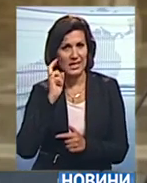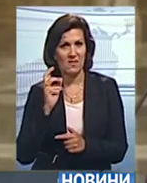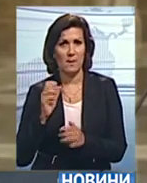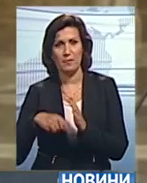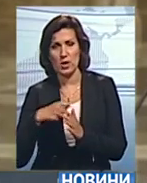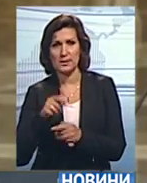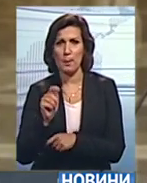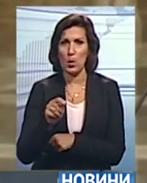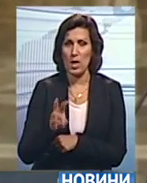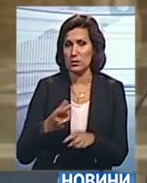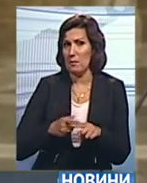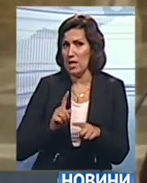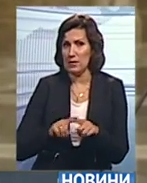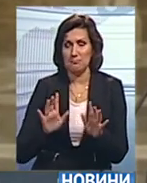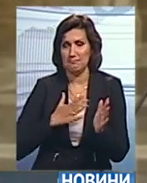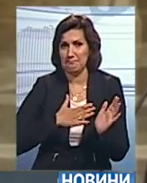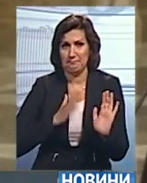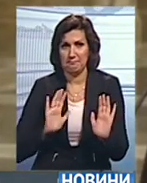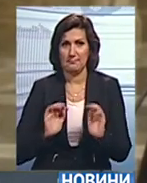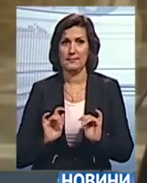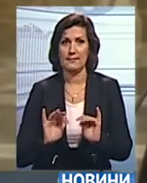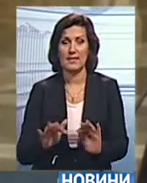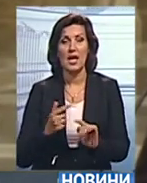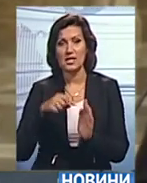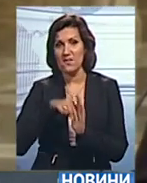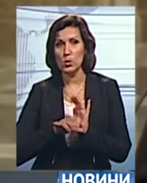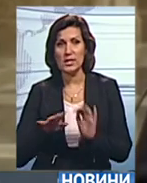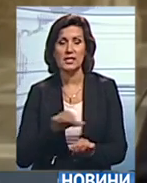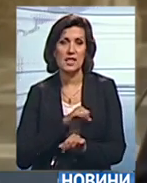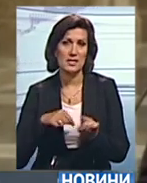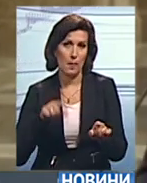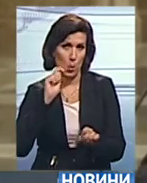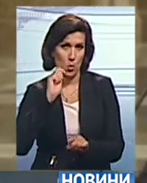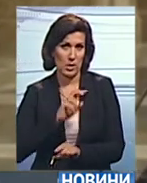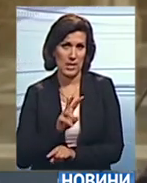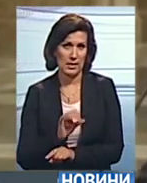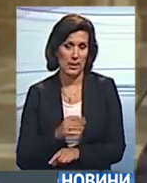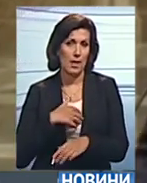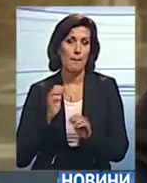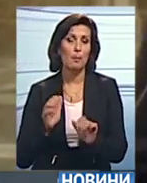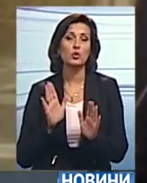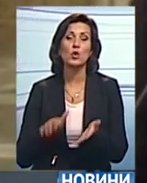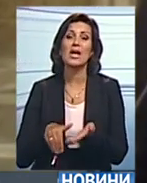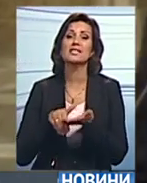Киевом, Донецком и Луганском. Это не наше дело, это внутреннее дело самой Украины. Мы можем